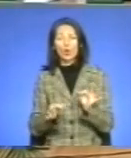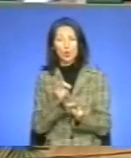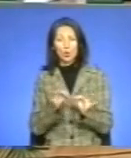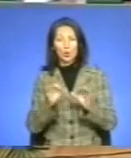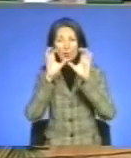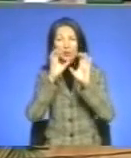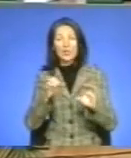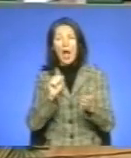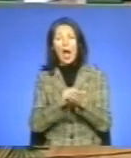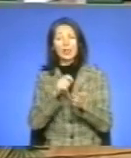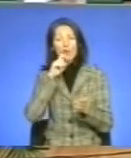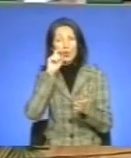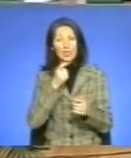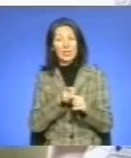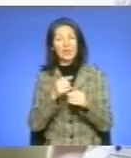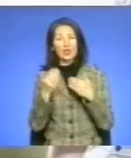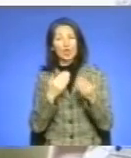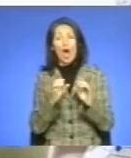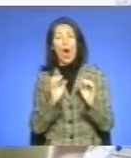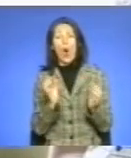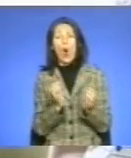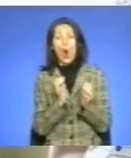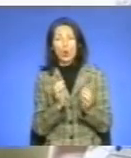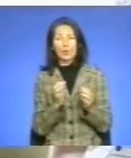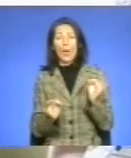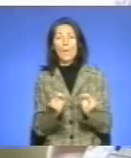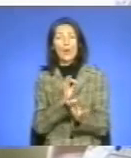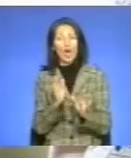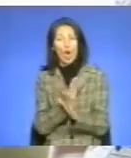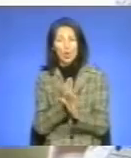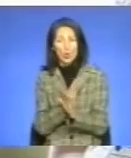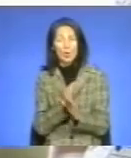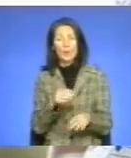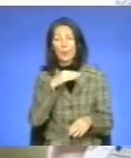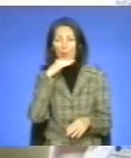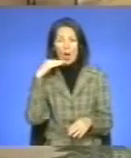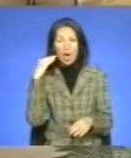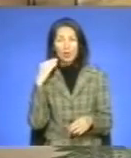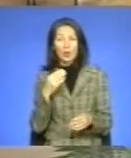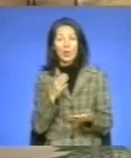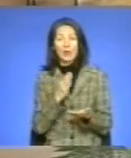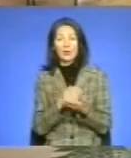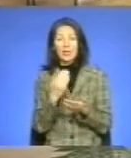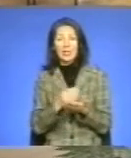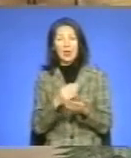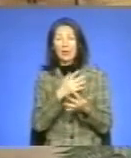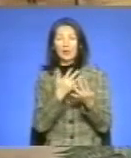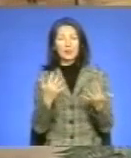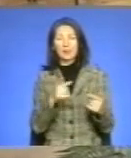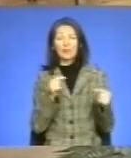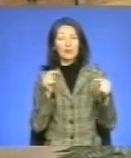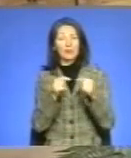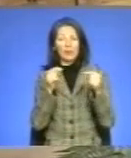Законодавчих актів України, які стосуються охорони природного навколишнього середовища, багато, однак вони містять низку невідповідностей. Це